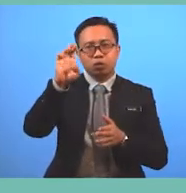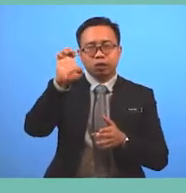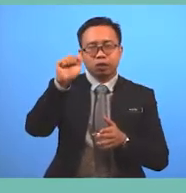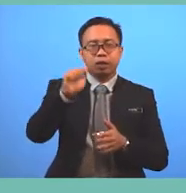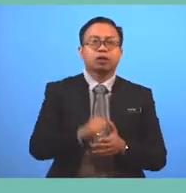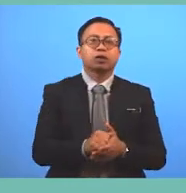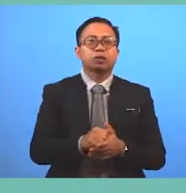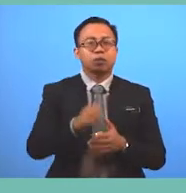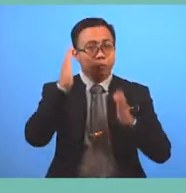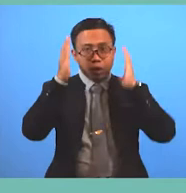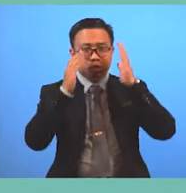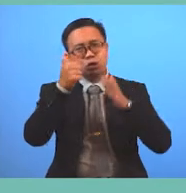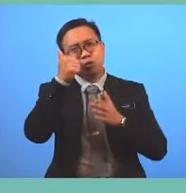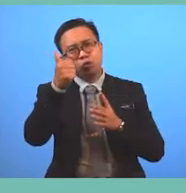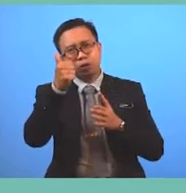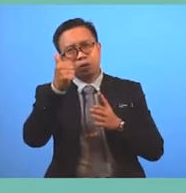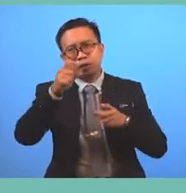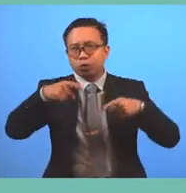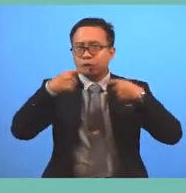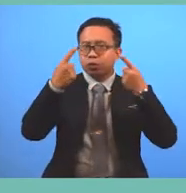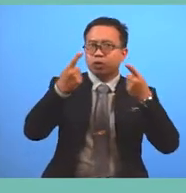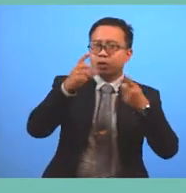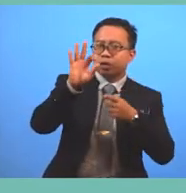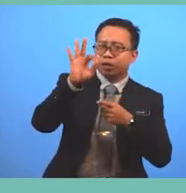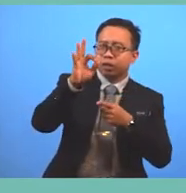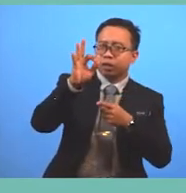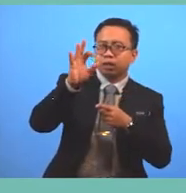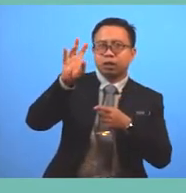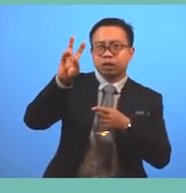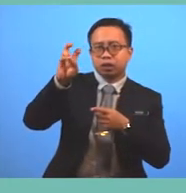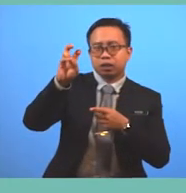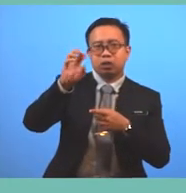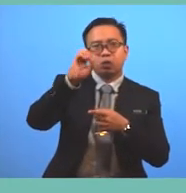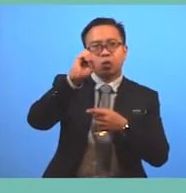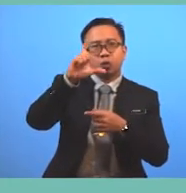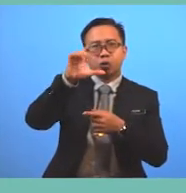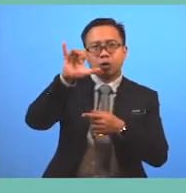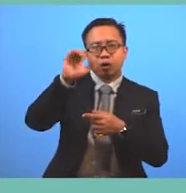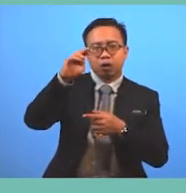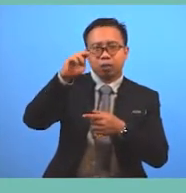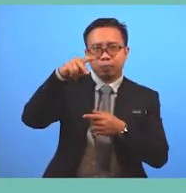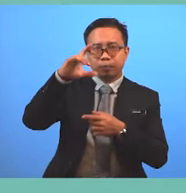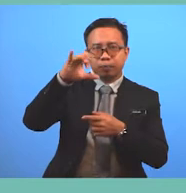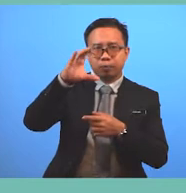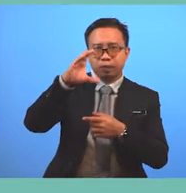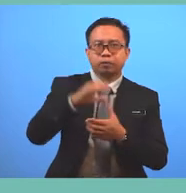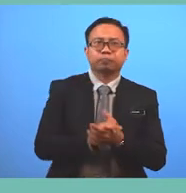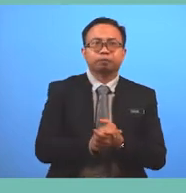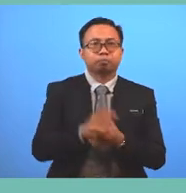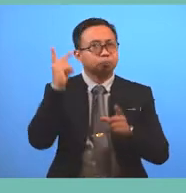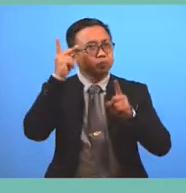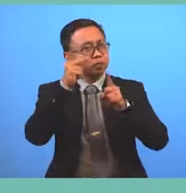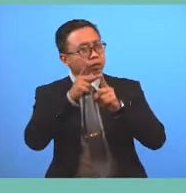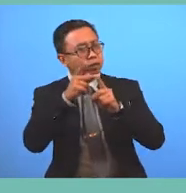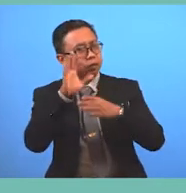wins and qualifies for the 1980 Olympics A special future of the film